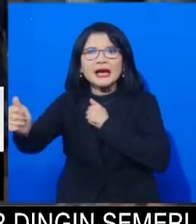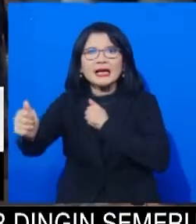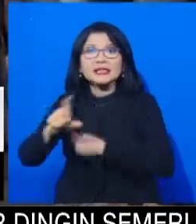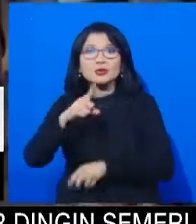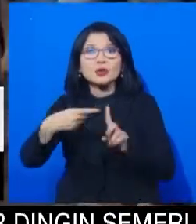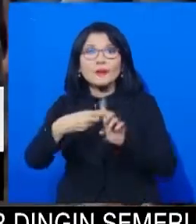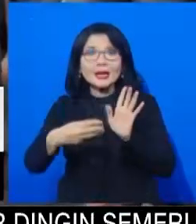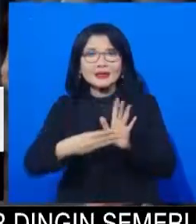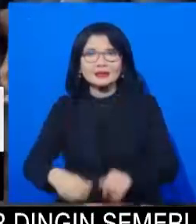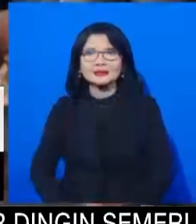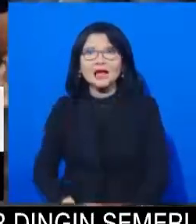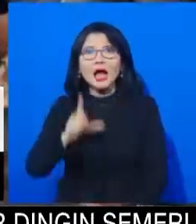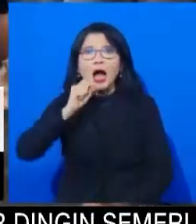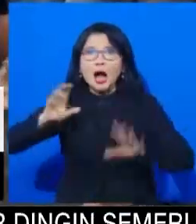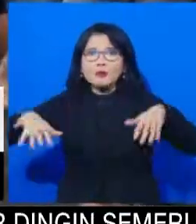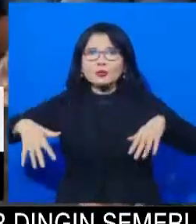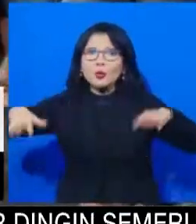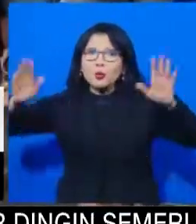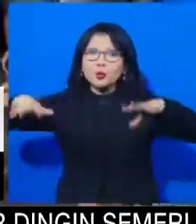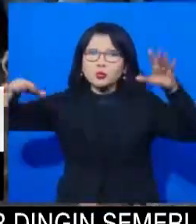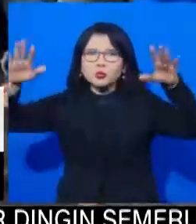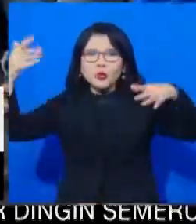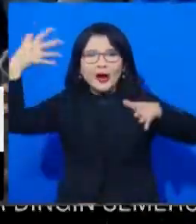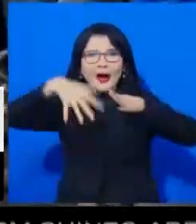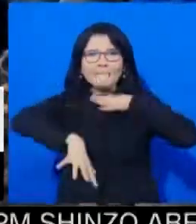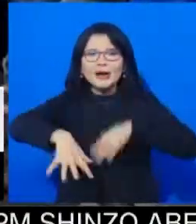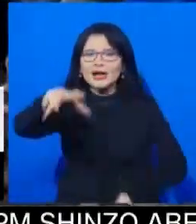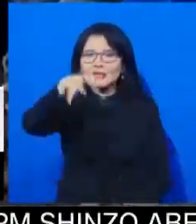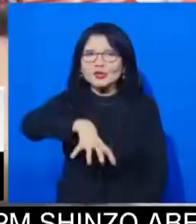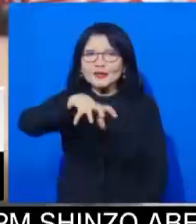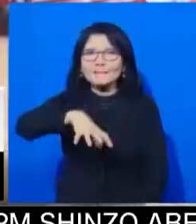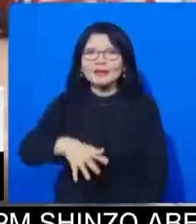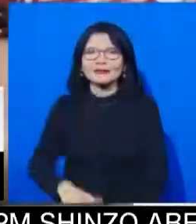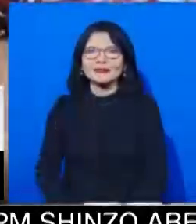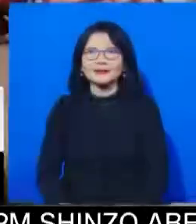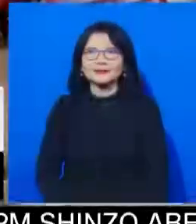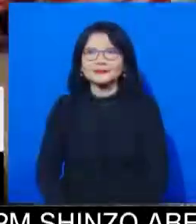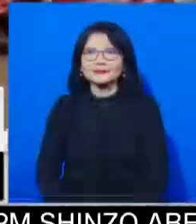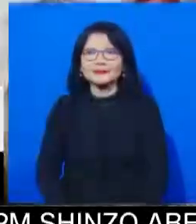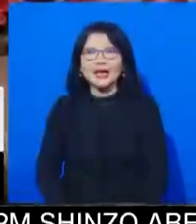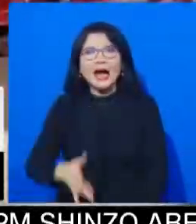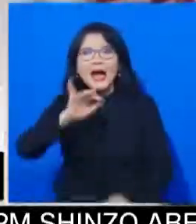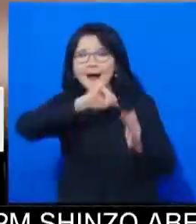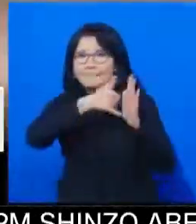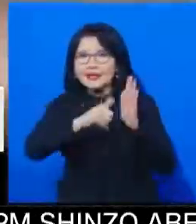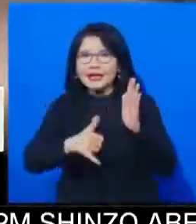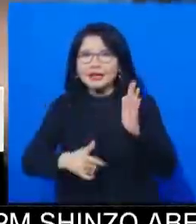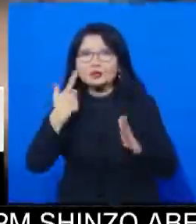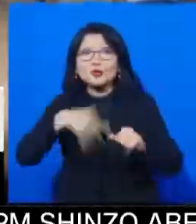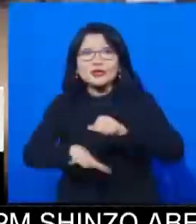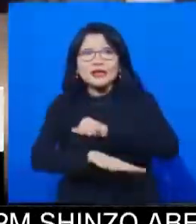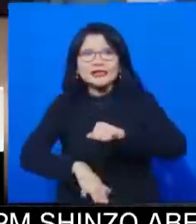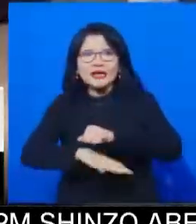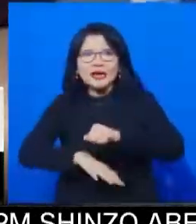lebih. Burung kemudian berterbangan memasuki arena yang sudah ditentukan. Penilaian lomba merpati tinggi ini didasarkan